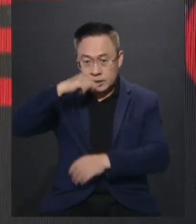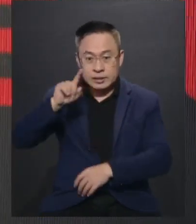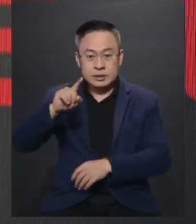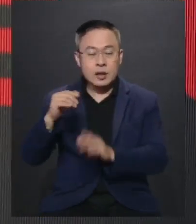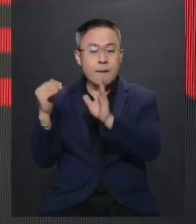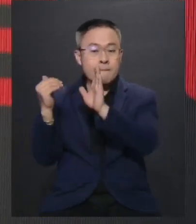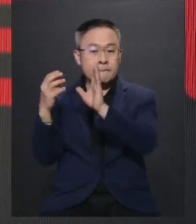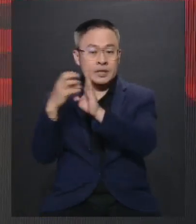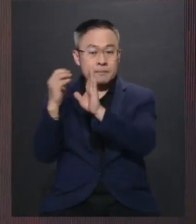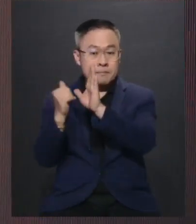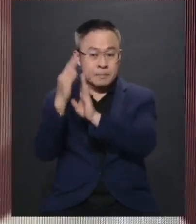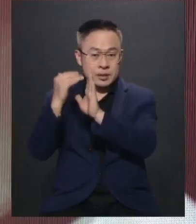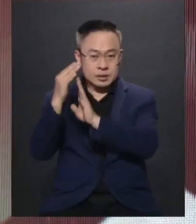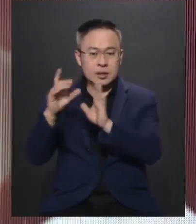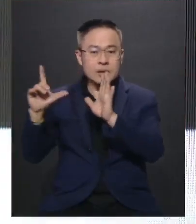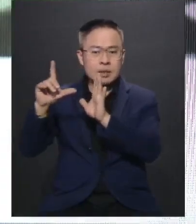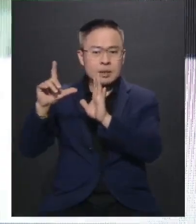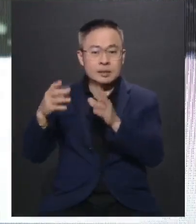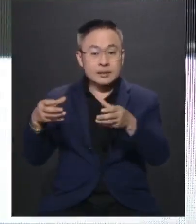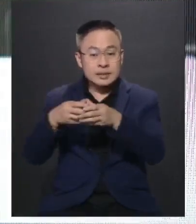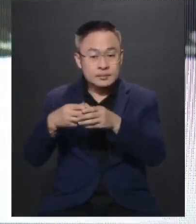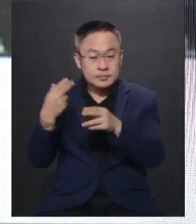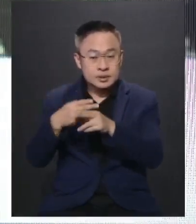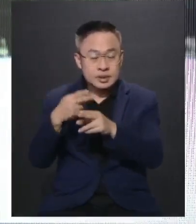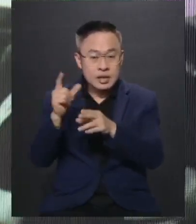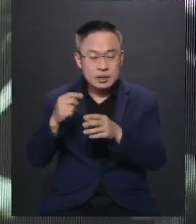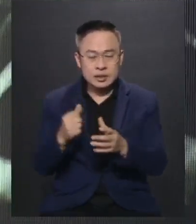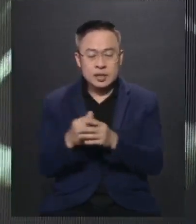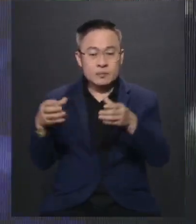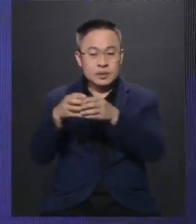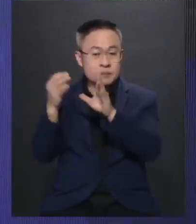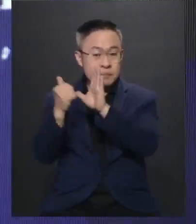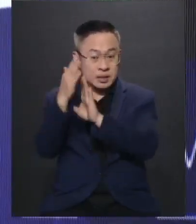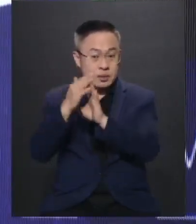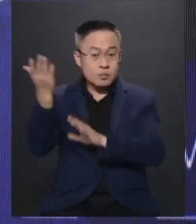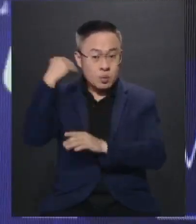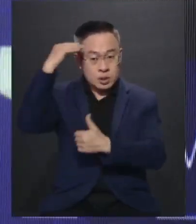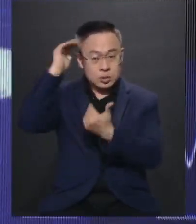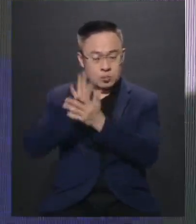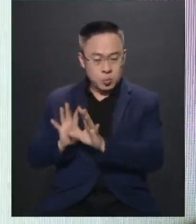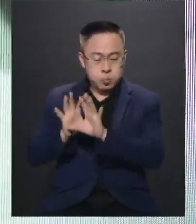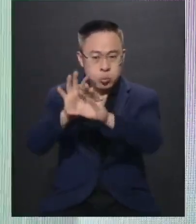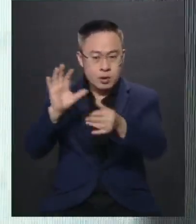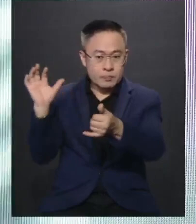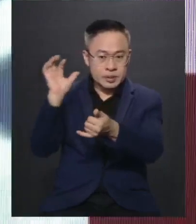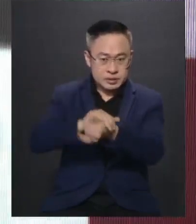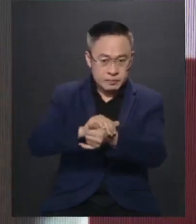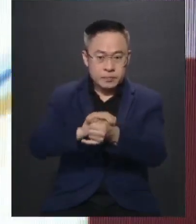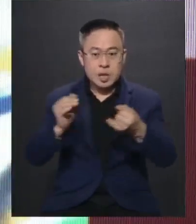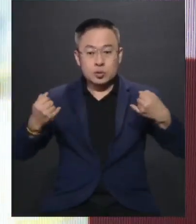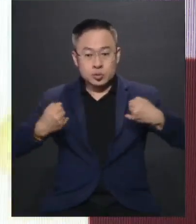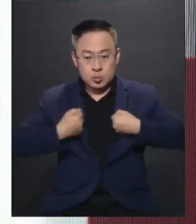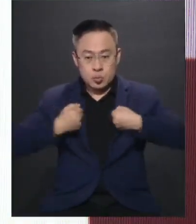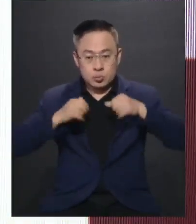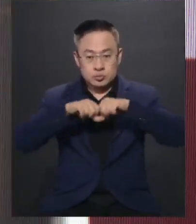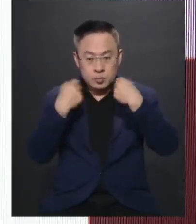ทางภาคเหนือ ค่ะ เอาผมบอกแค่นี้แล้วกันเพราะว่าตำรวจเนี่ยบุกไปค้นบ้านประธานสโมสรทีมฟุตบอลทีมดังทาง